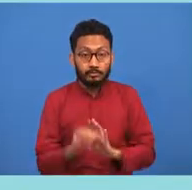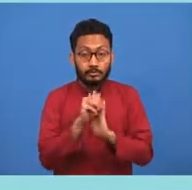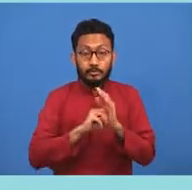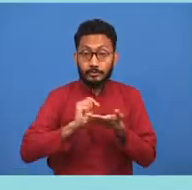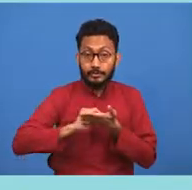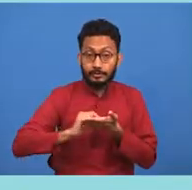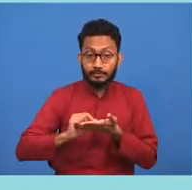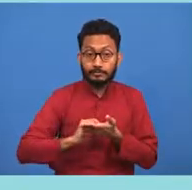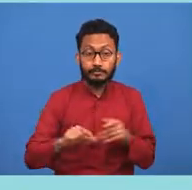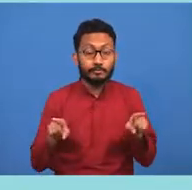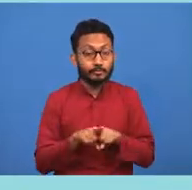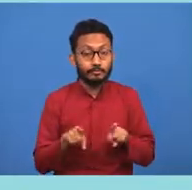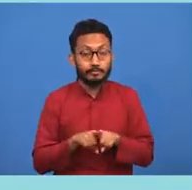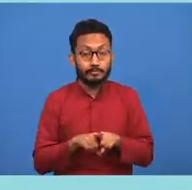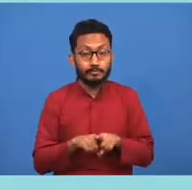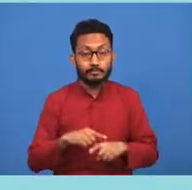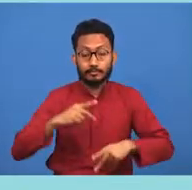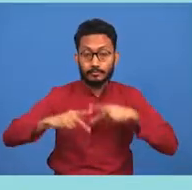kimia seimbang.